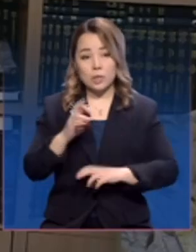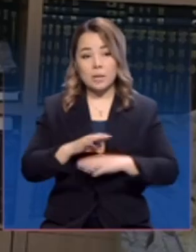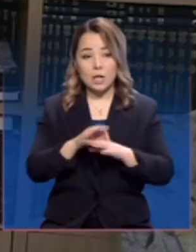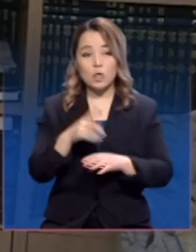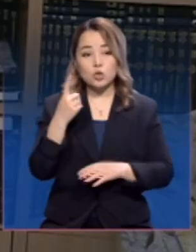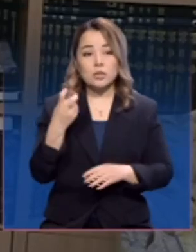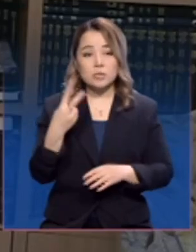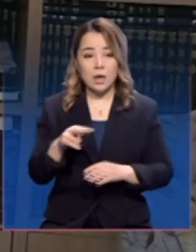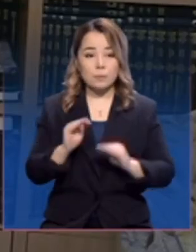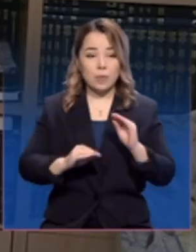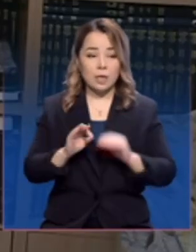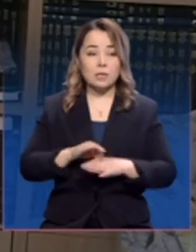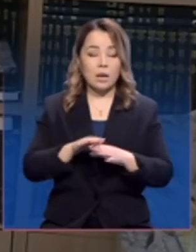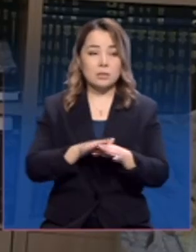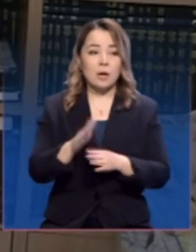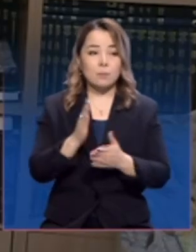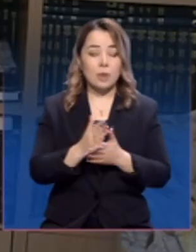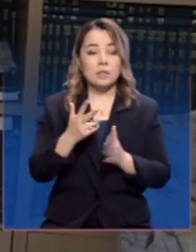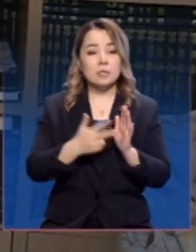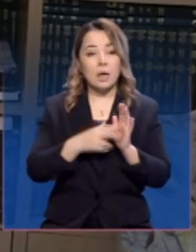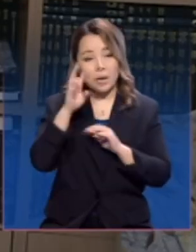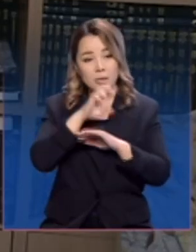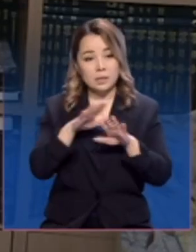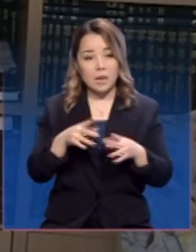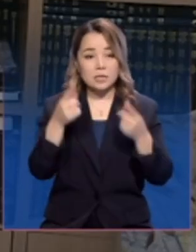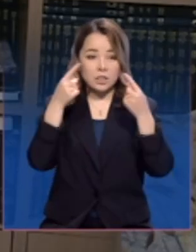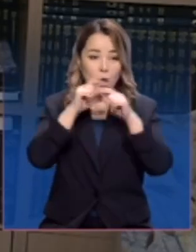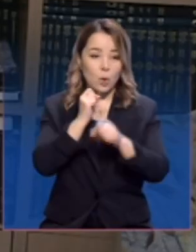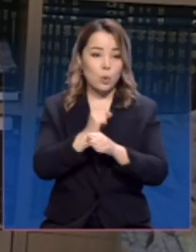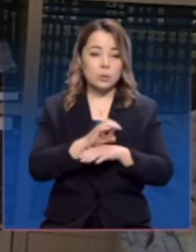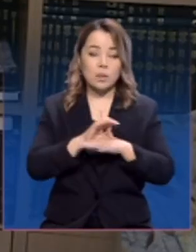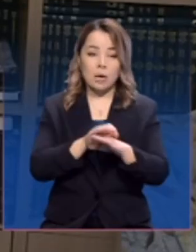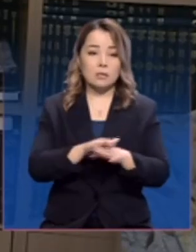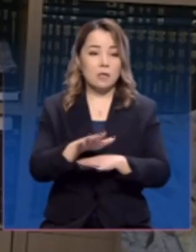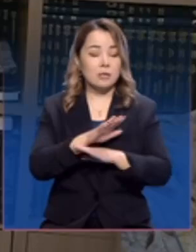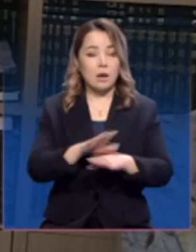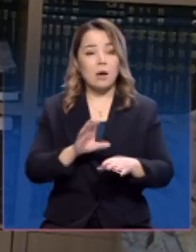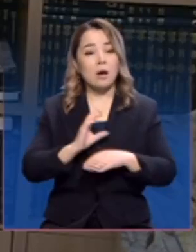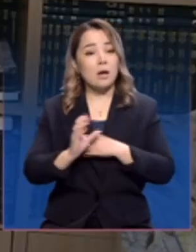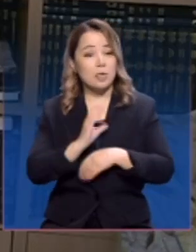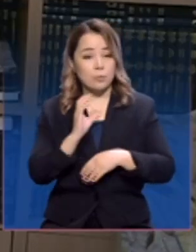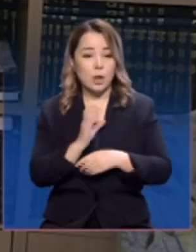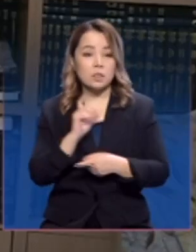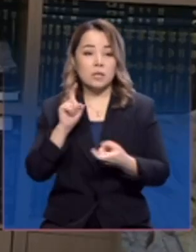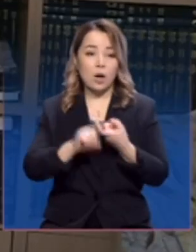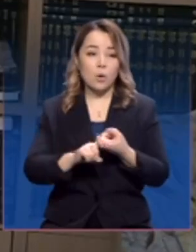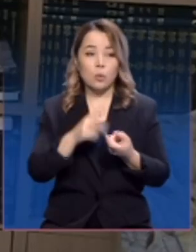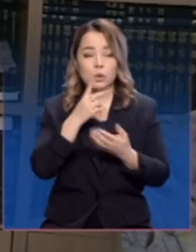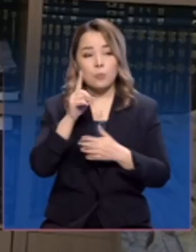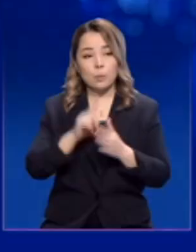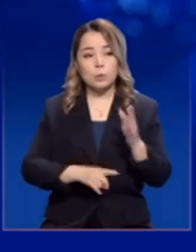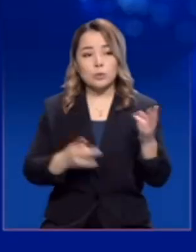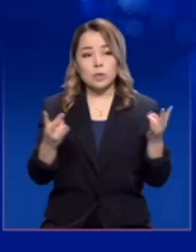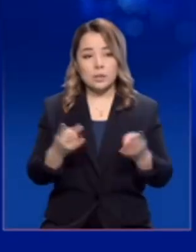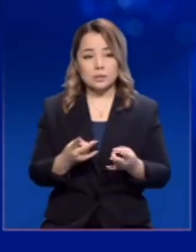120 саланы жандандыру керек. Себебі елде технология жолға қойылмаған. Импортқа тәуелдіміз. Оны мойындау керек.